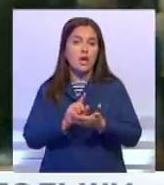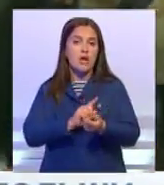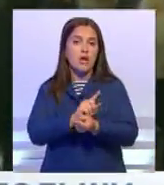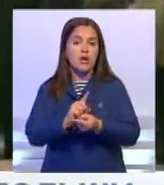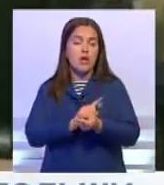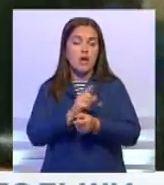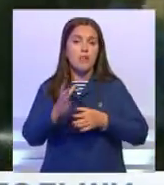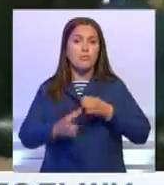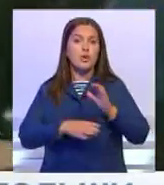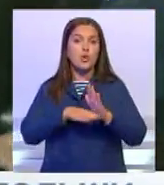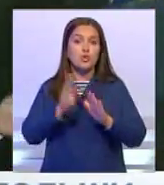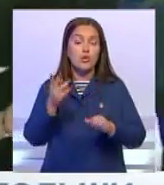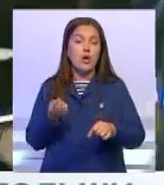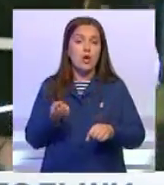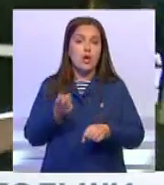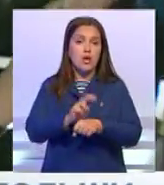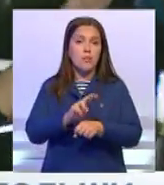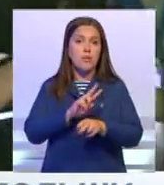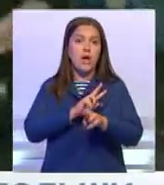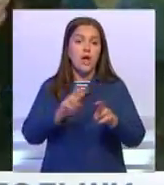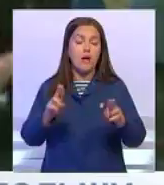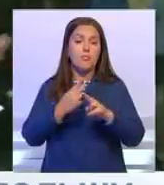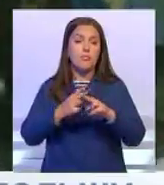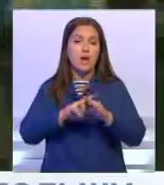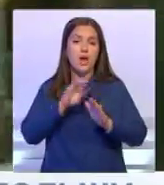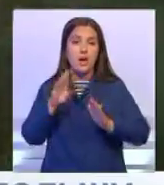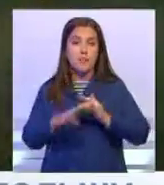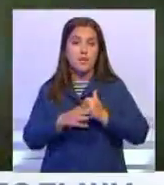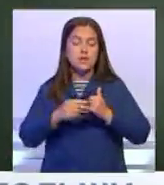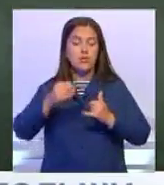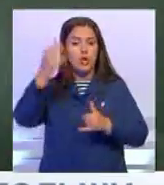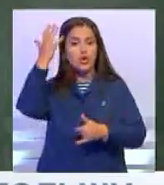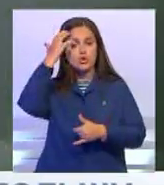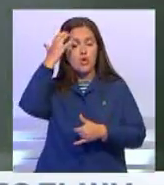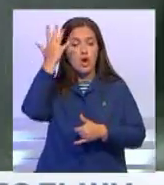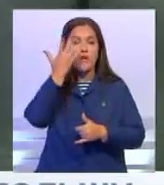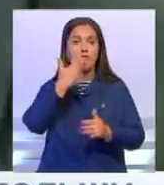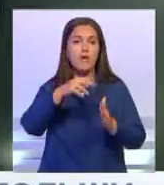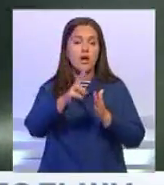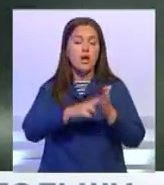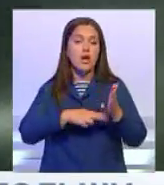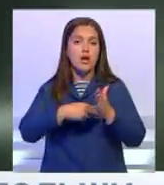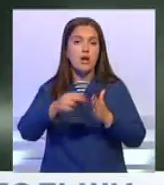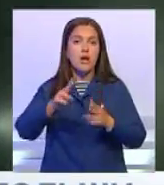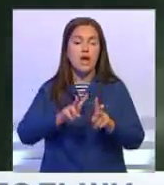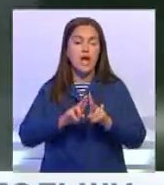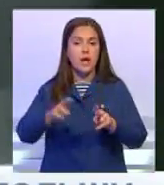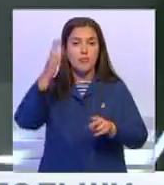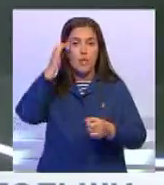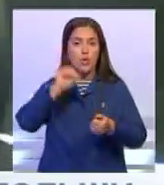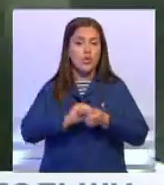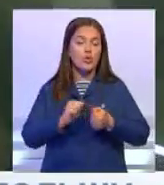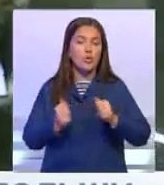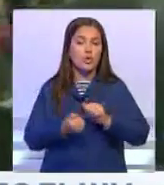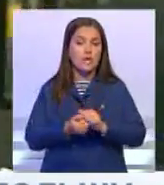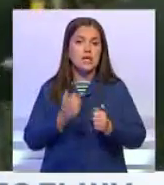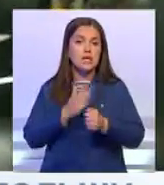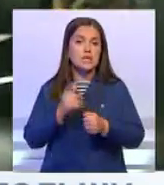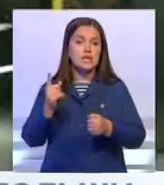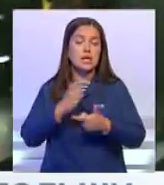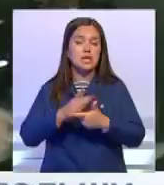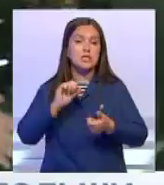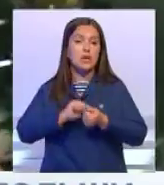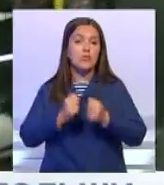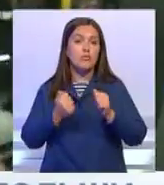заходишь в павильон Польши, невольно попадаешь в шахту. Стены окрашены в черный цвет, и это напоминает уголь. Кстати, здесь как раз и представлены